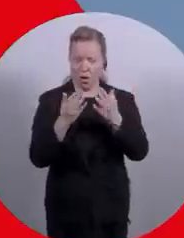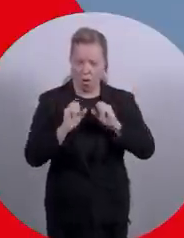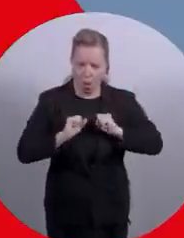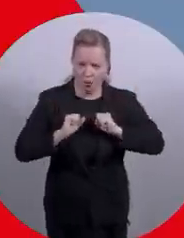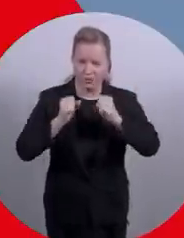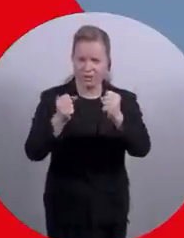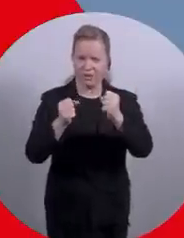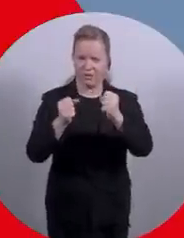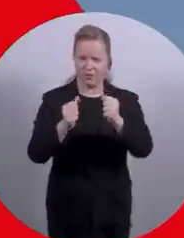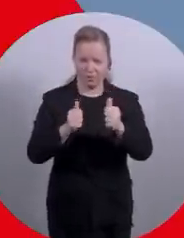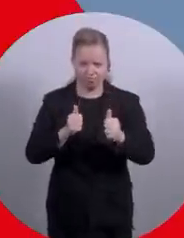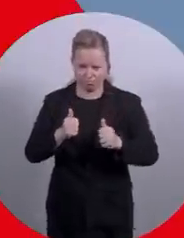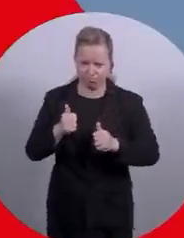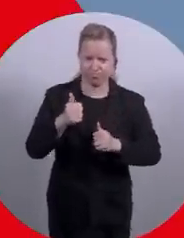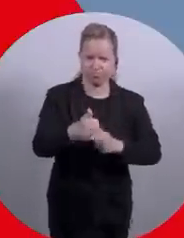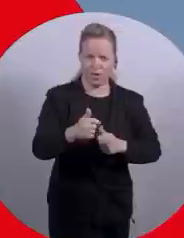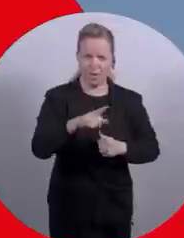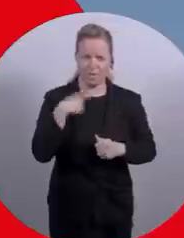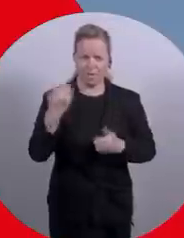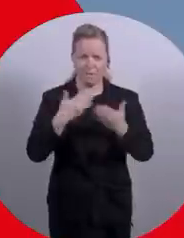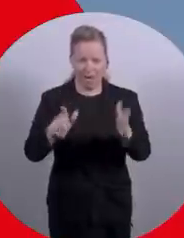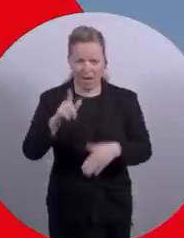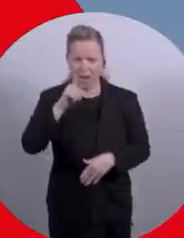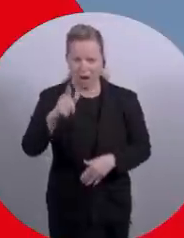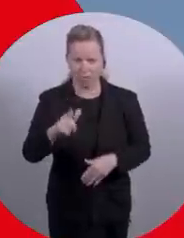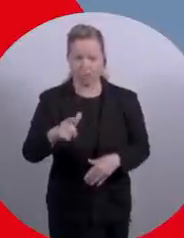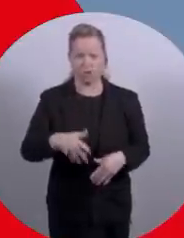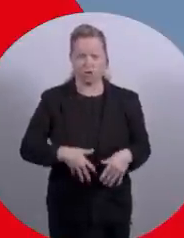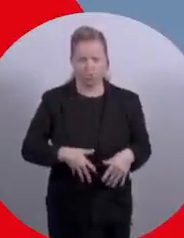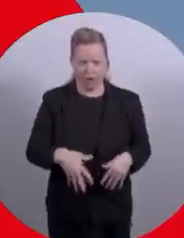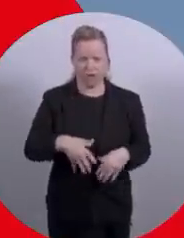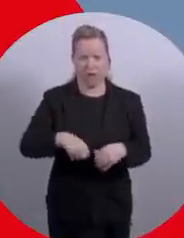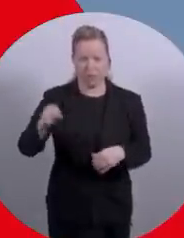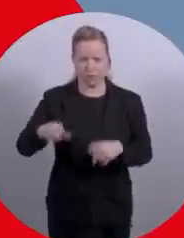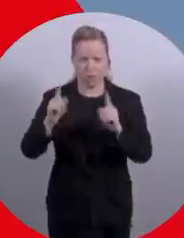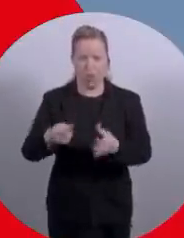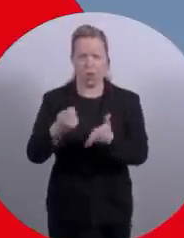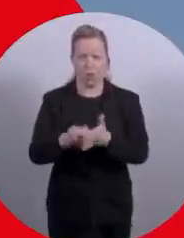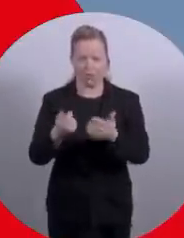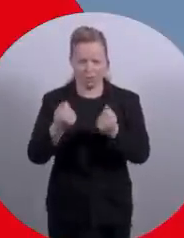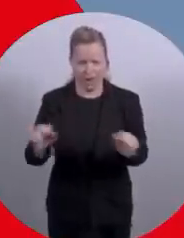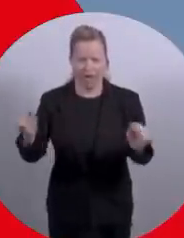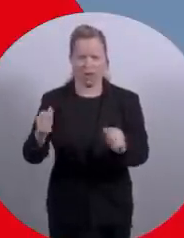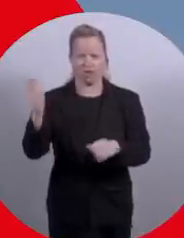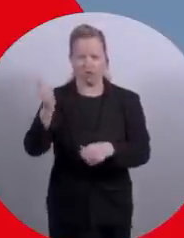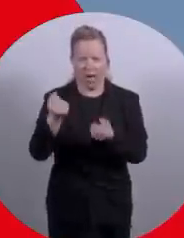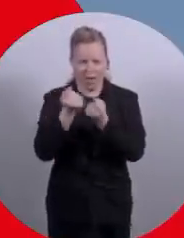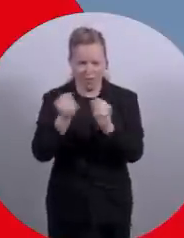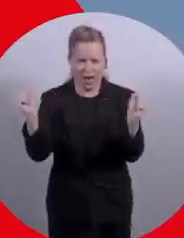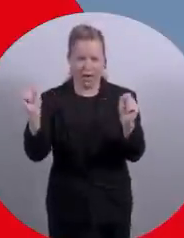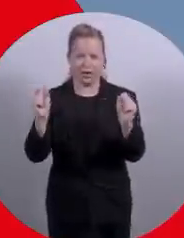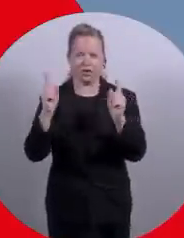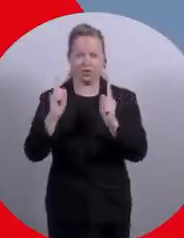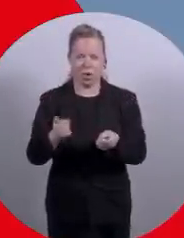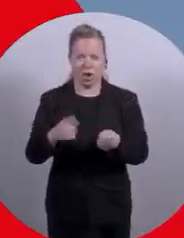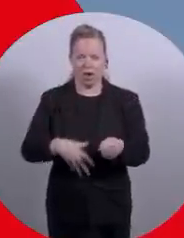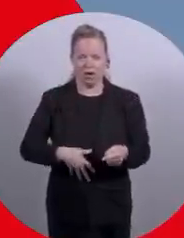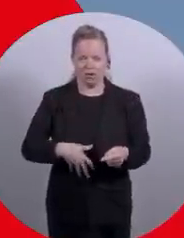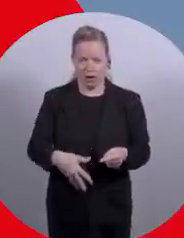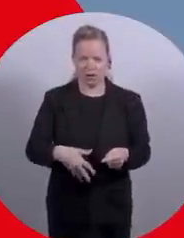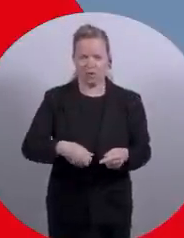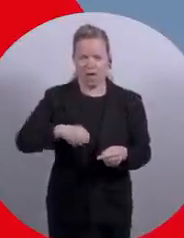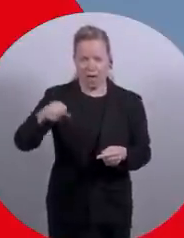vorne gehen umso lauter müssen wir fordern das Schwangerschaftsabbrüche kostenfrei sind dass sie endlich strafbar werden und das ist Schwangerschaftsabbrüche